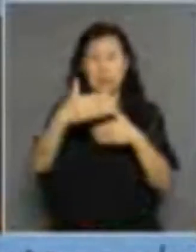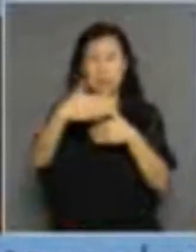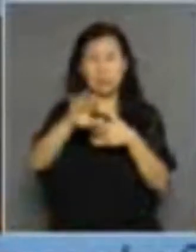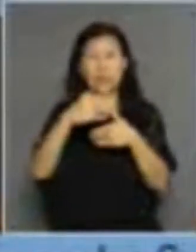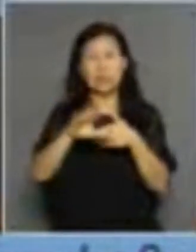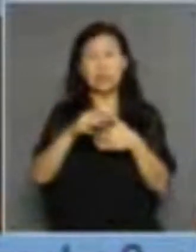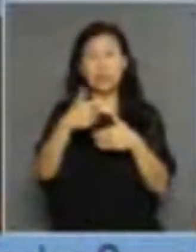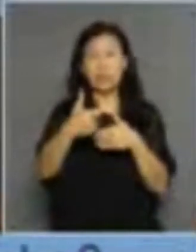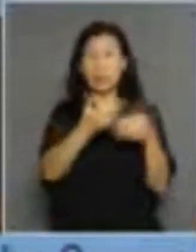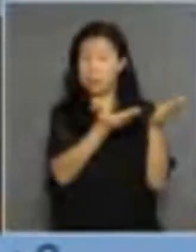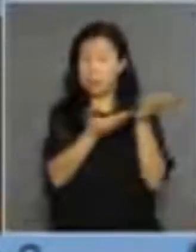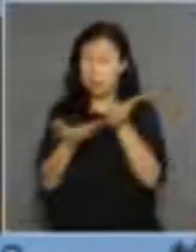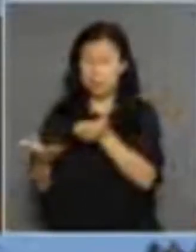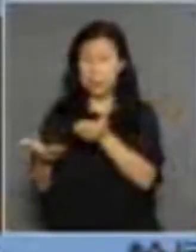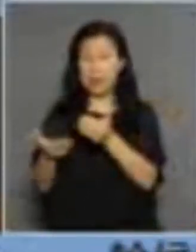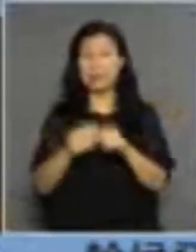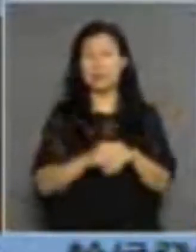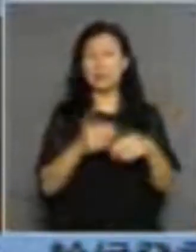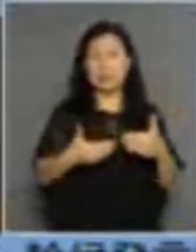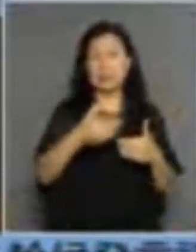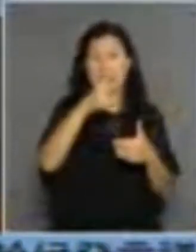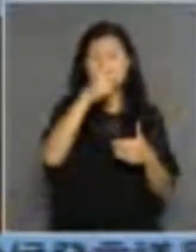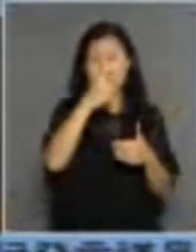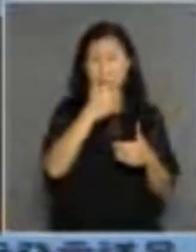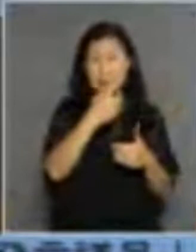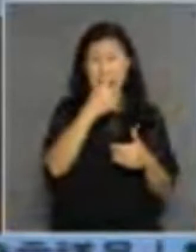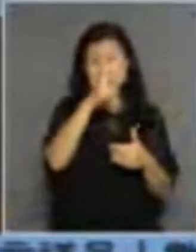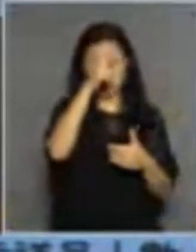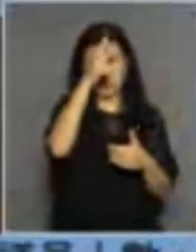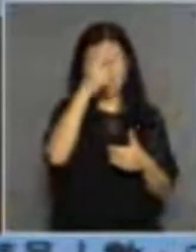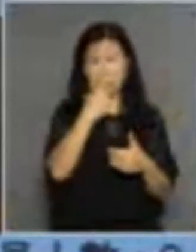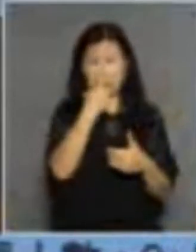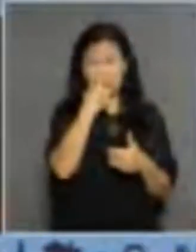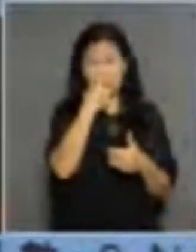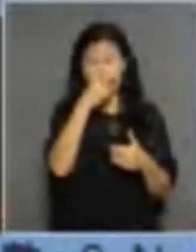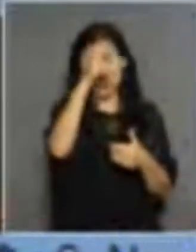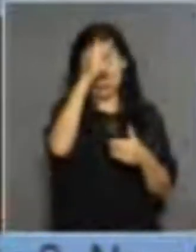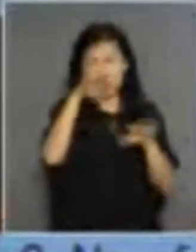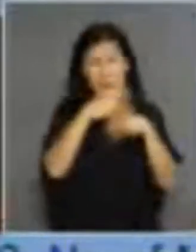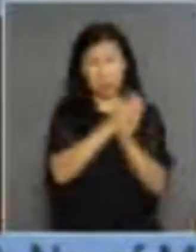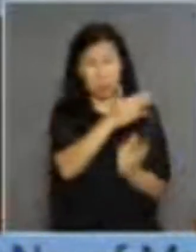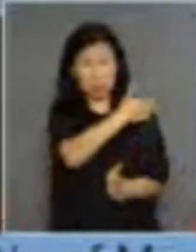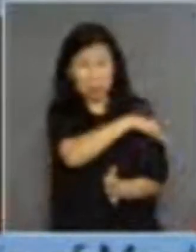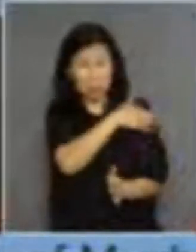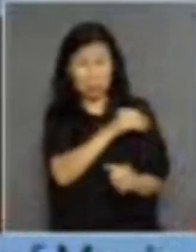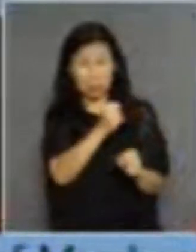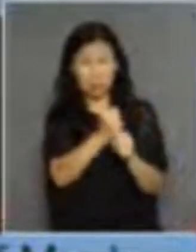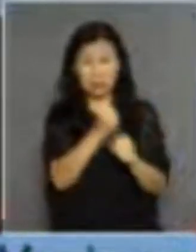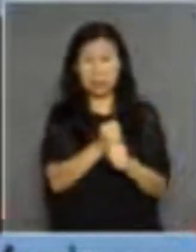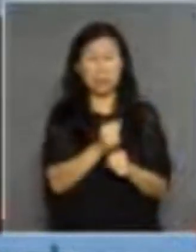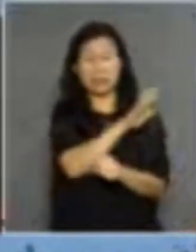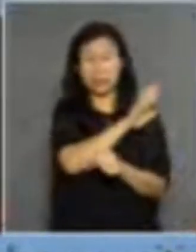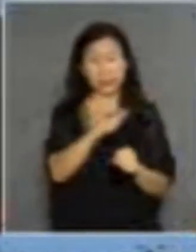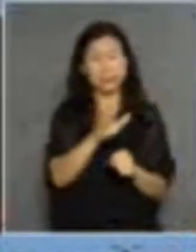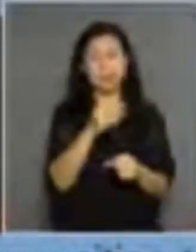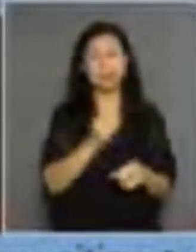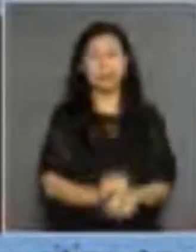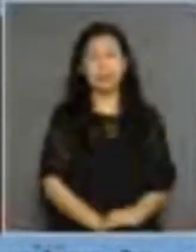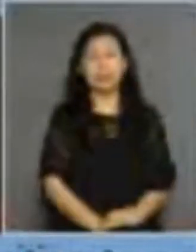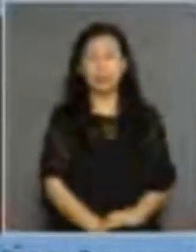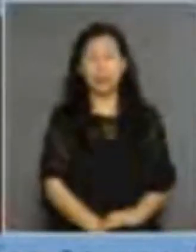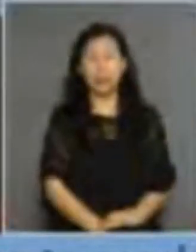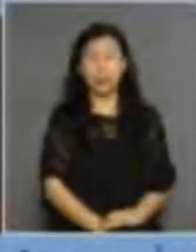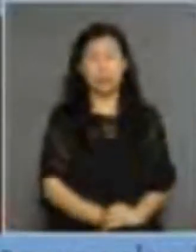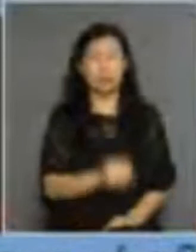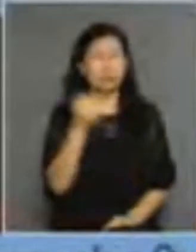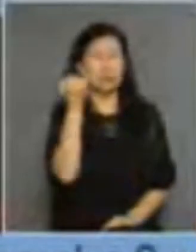咪俾外地生嚟咯。嗱，但係一個政府能唔能夠飲得佢咁做咧？我就認為唔應該嘅，因為冇理由